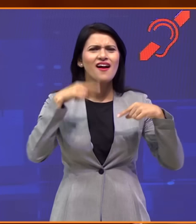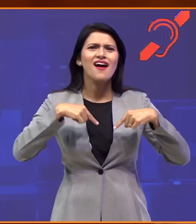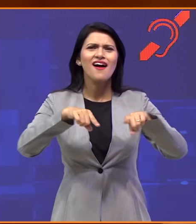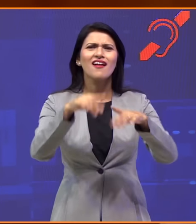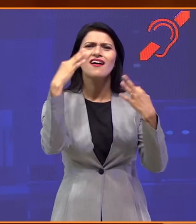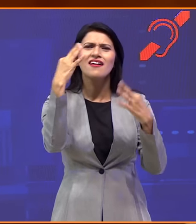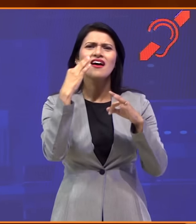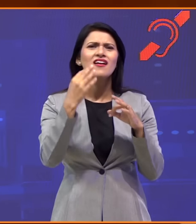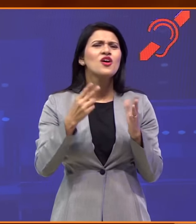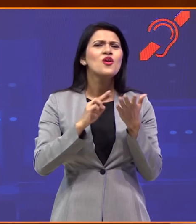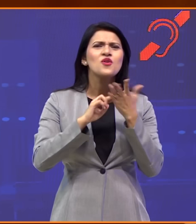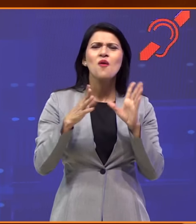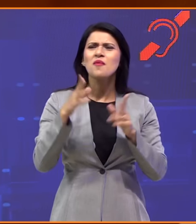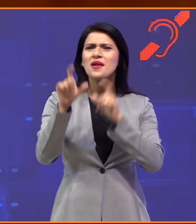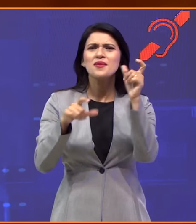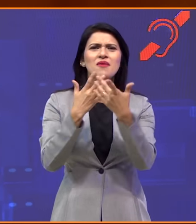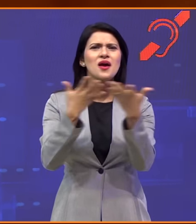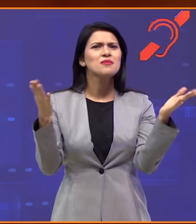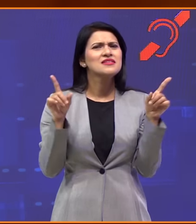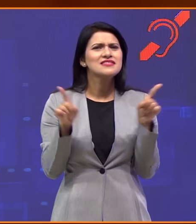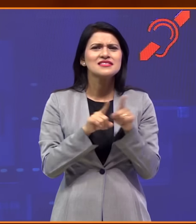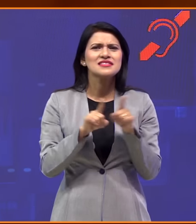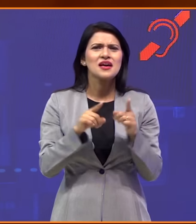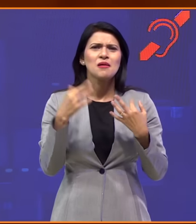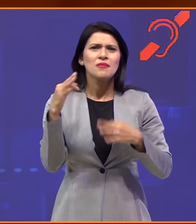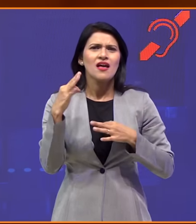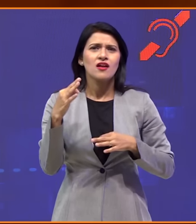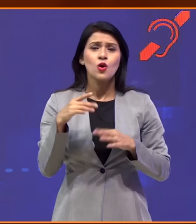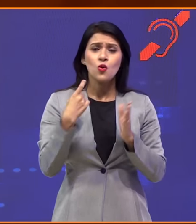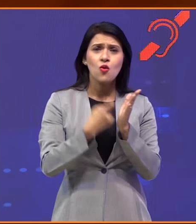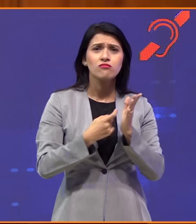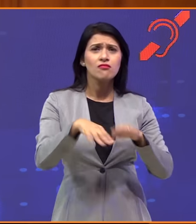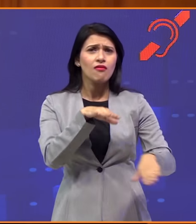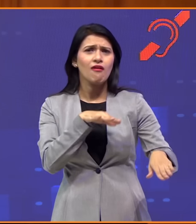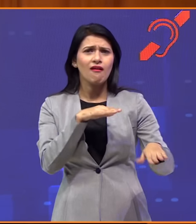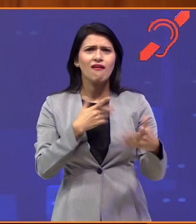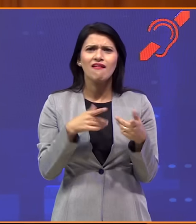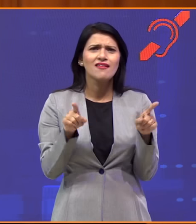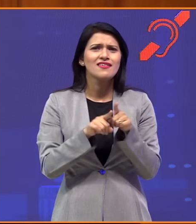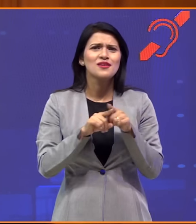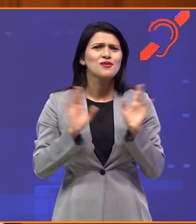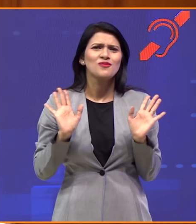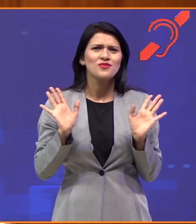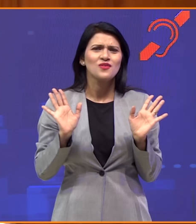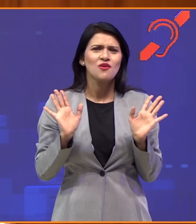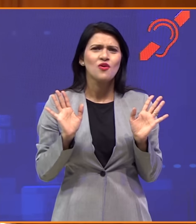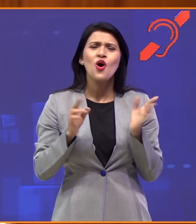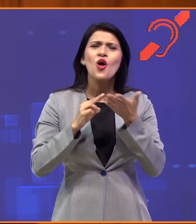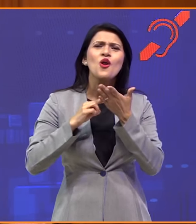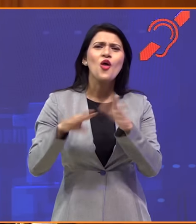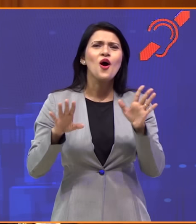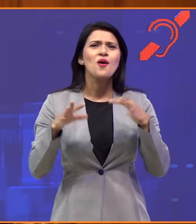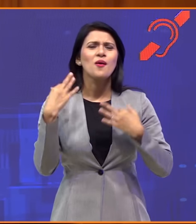और आम लोगों के शादियों में समारोह में तो ऐसे ही होता है वहां थोड़ी कोई रितिक रोशन की तरह डांस करता है किसी को नहीं और जो बहुत ज्यादा